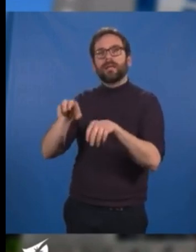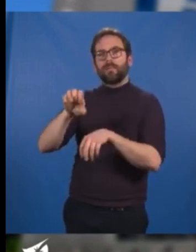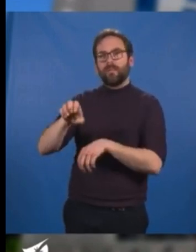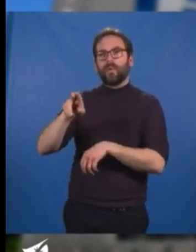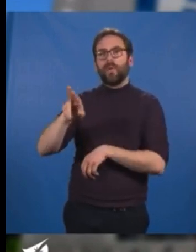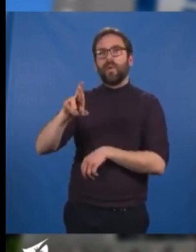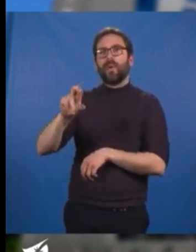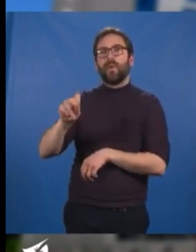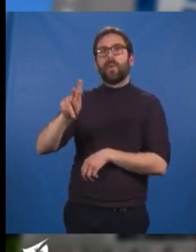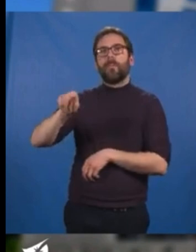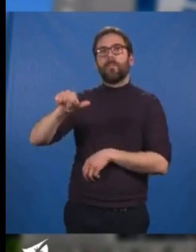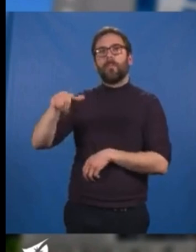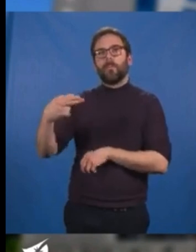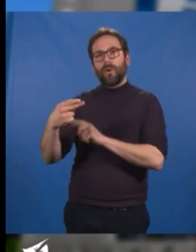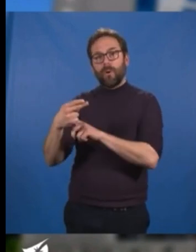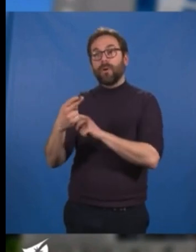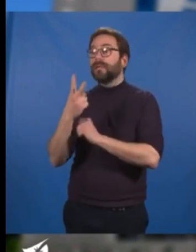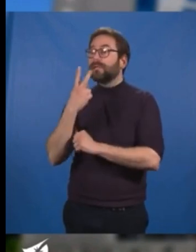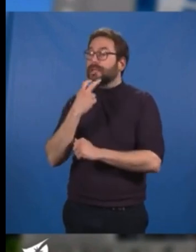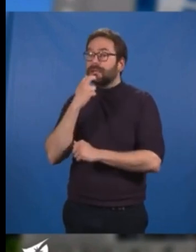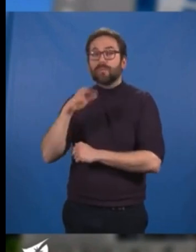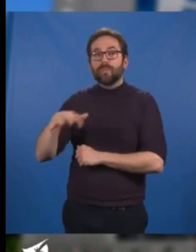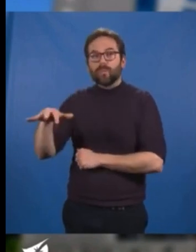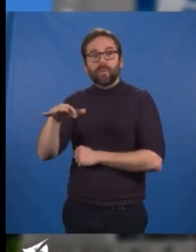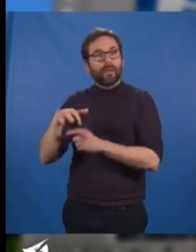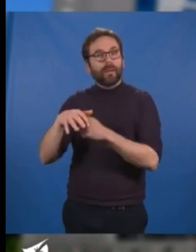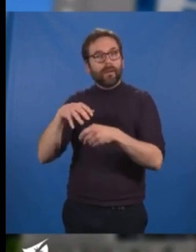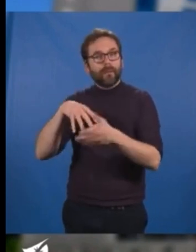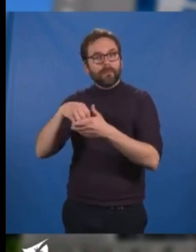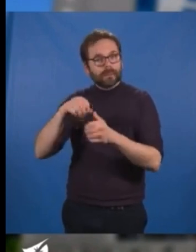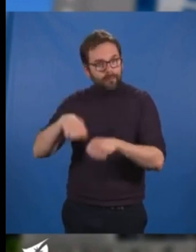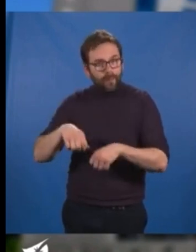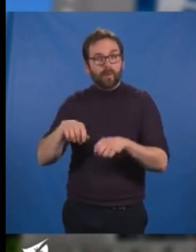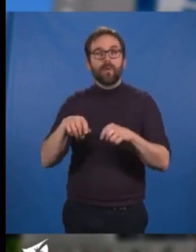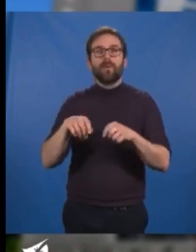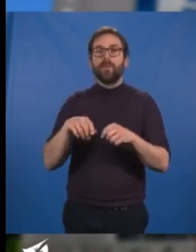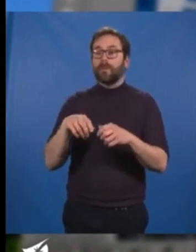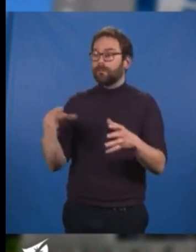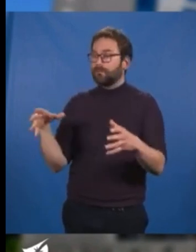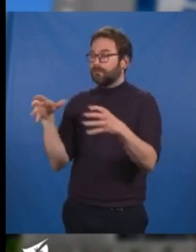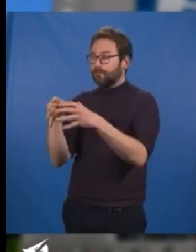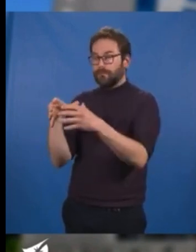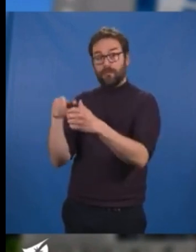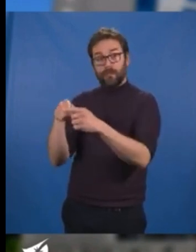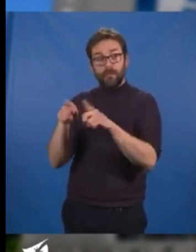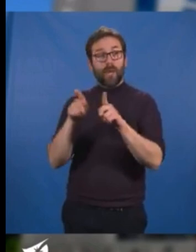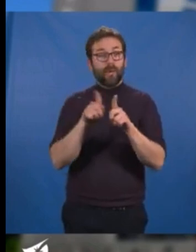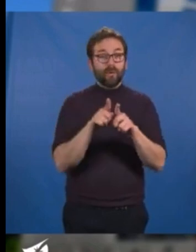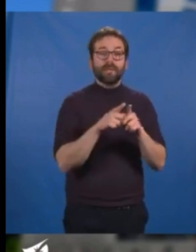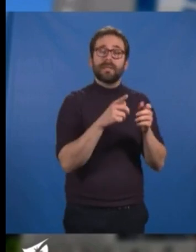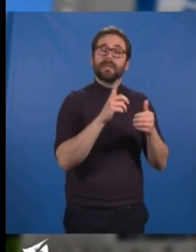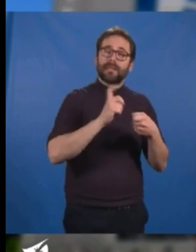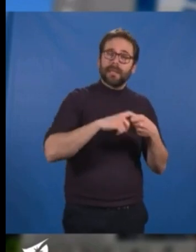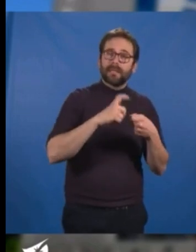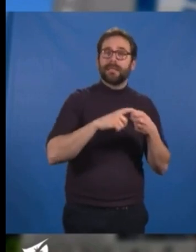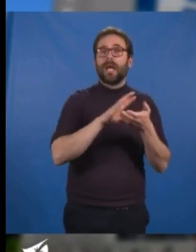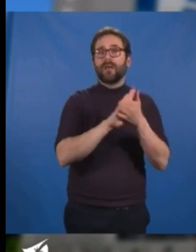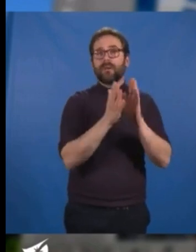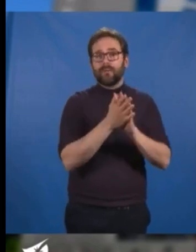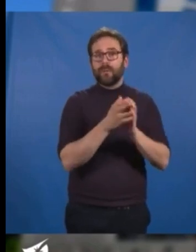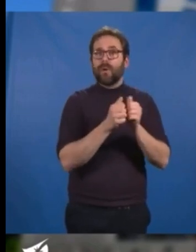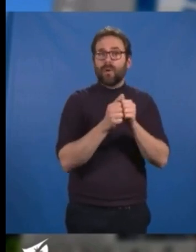citoyens et citoyennes qui peuvent être volontaires ou tirés au sort. Mais aussi, on pourrait très bien imaginer que les corps intermédiaires que sont les syndicats, les associations, les